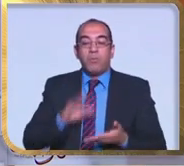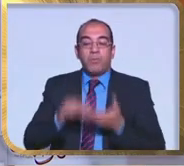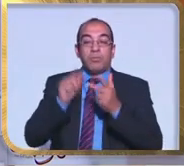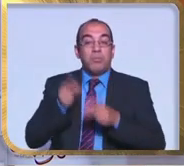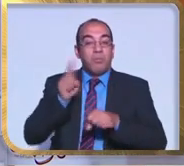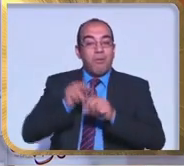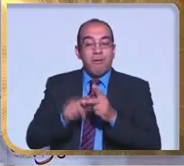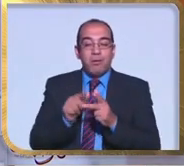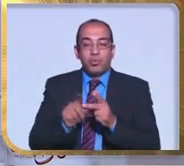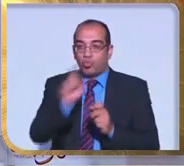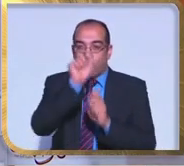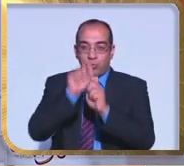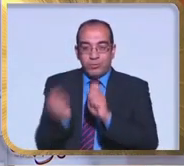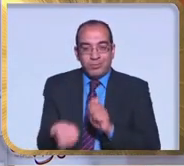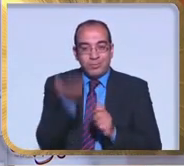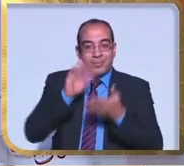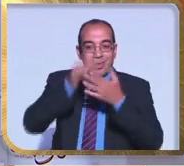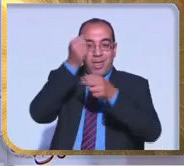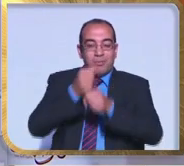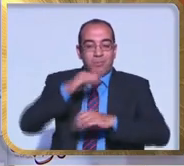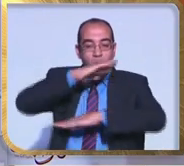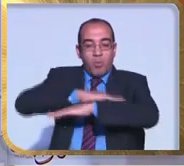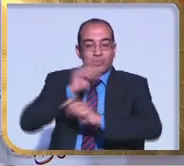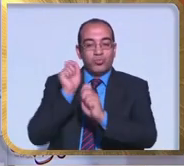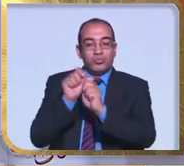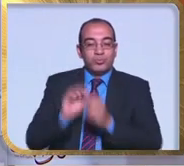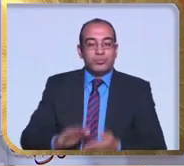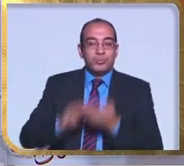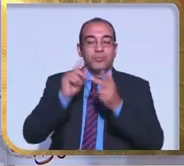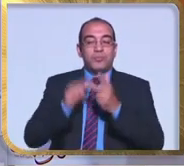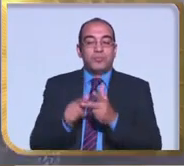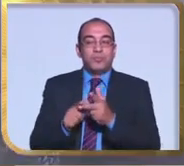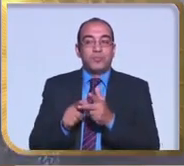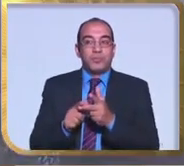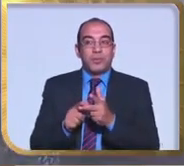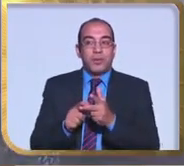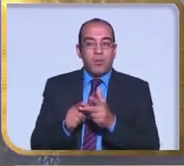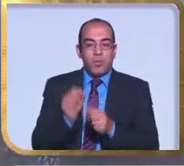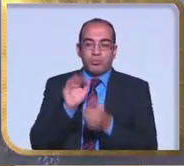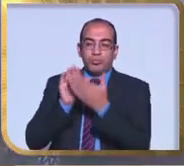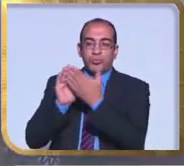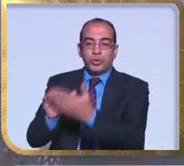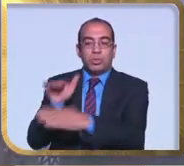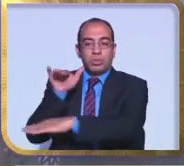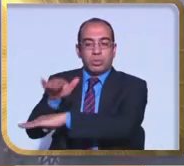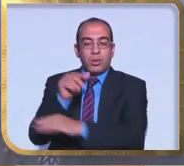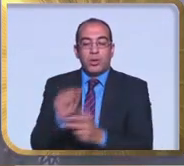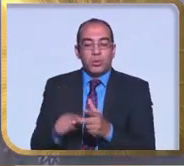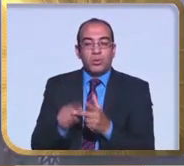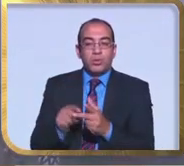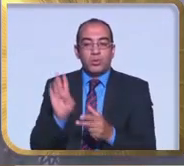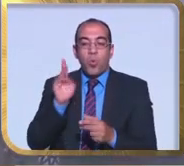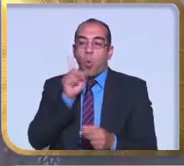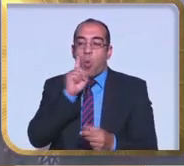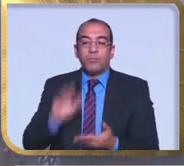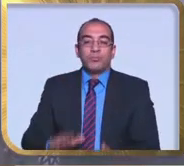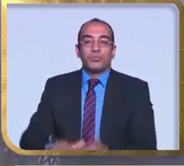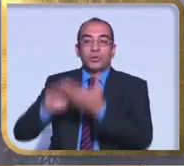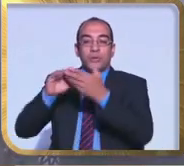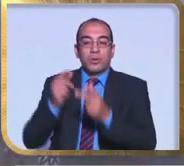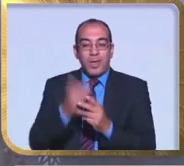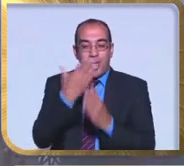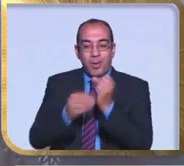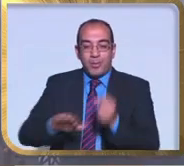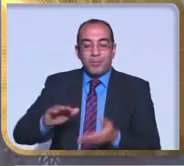الوالد، نسأل الله سبحانه وتعالى أنه يهديه ويصلح حاله. فلا مانع أن زوج الأم يعطي